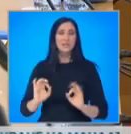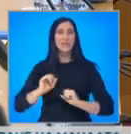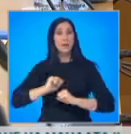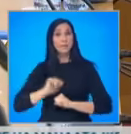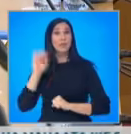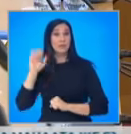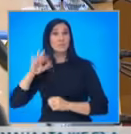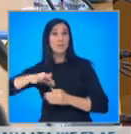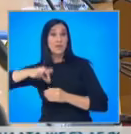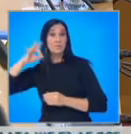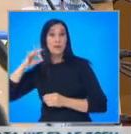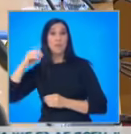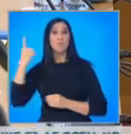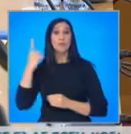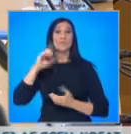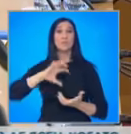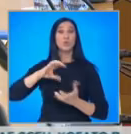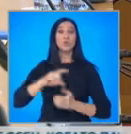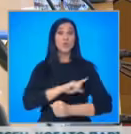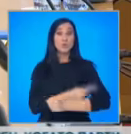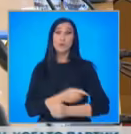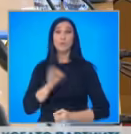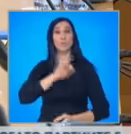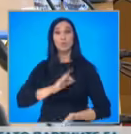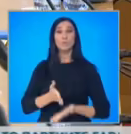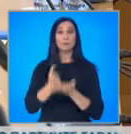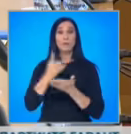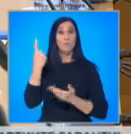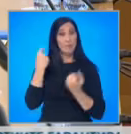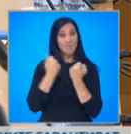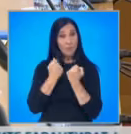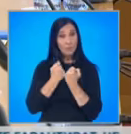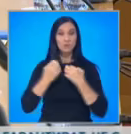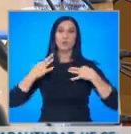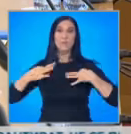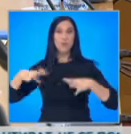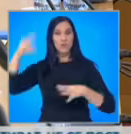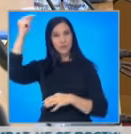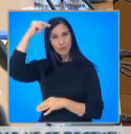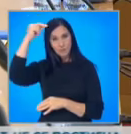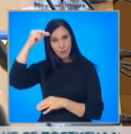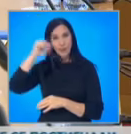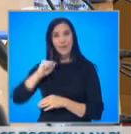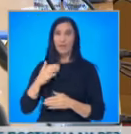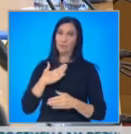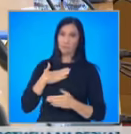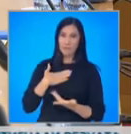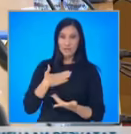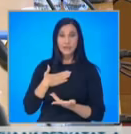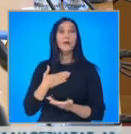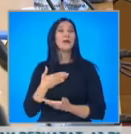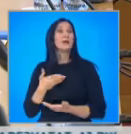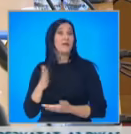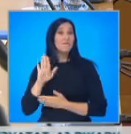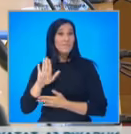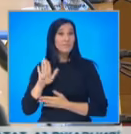кабинетът да бъде излъчен от първата политическа сила, да получи подкрепа на първо място от Демократична България и от нас. И в него